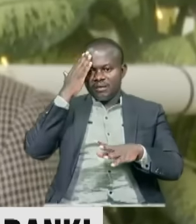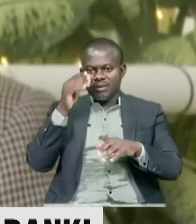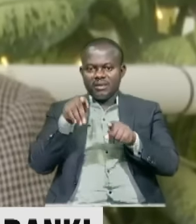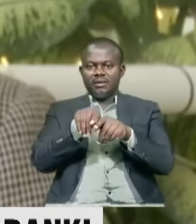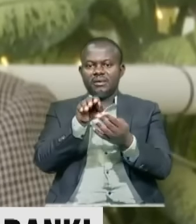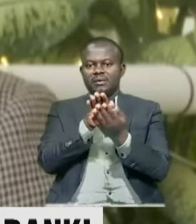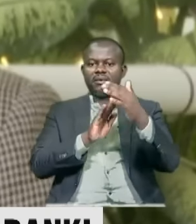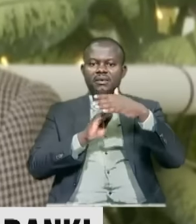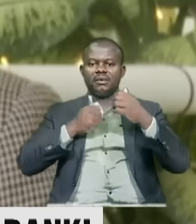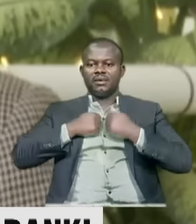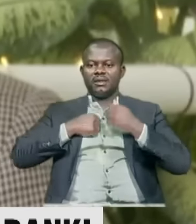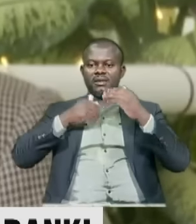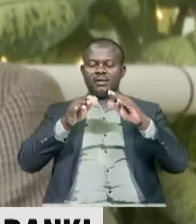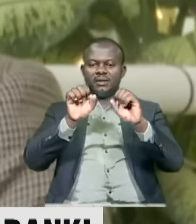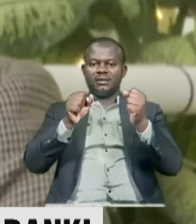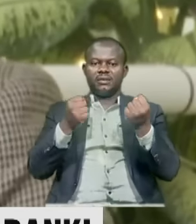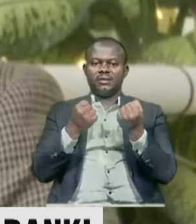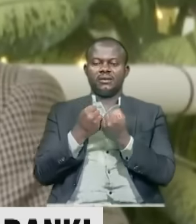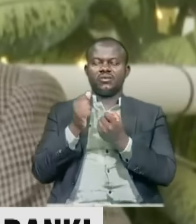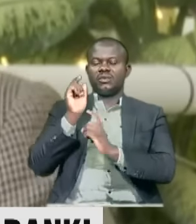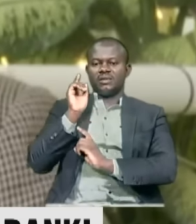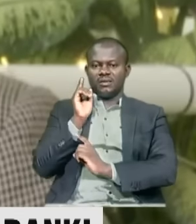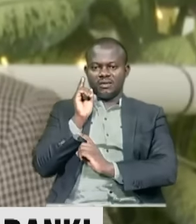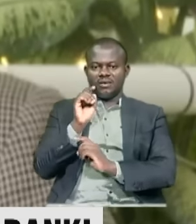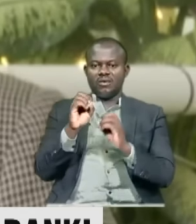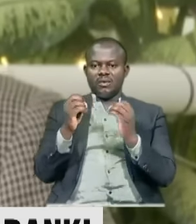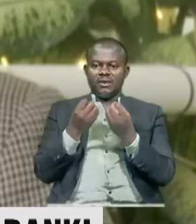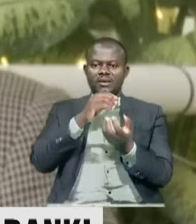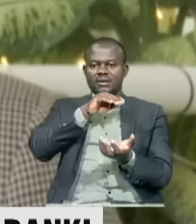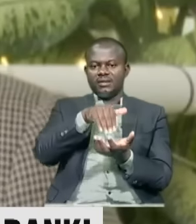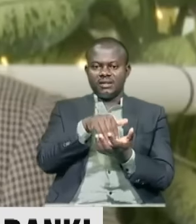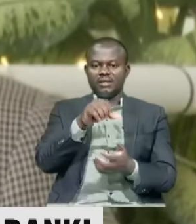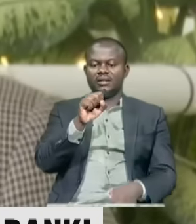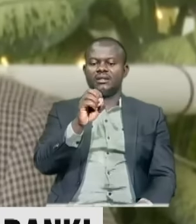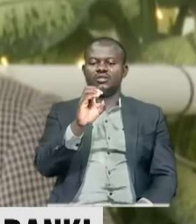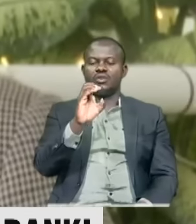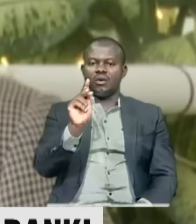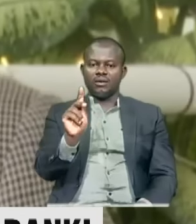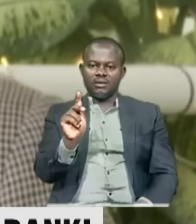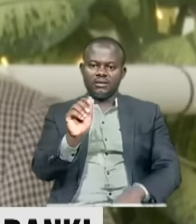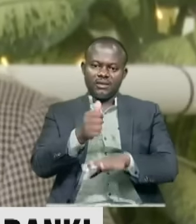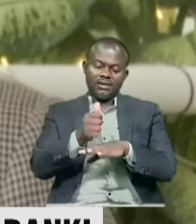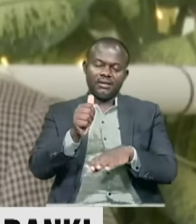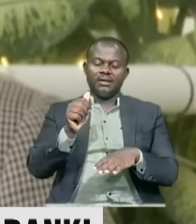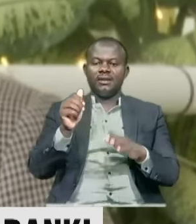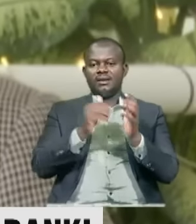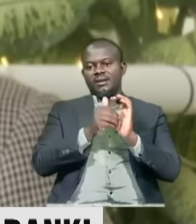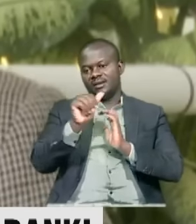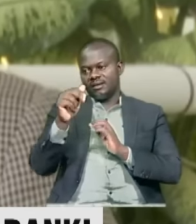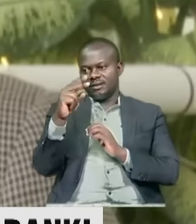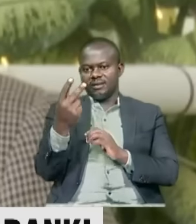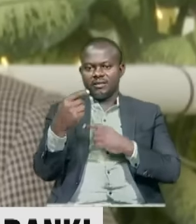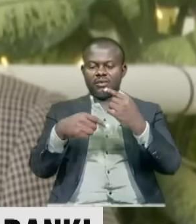y'u Rwanda iyo system yitwa security operation center SOC twashyizeho icya kabiri ni ugukomeza